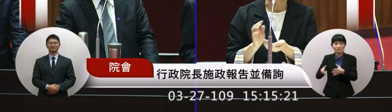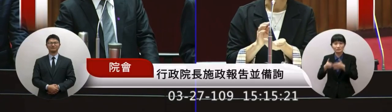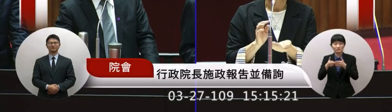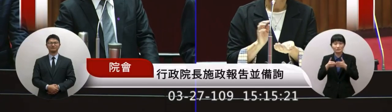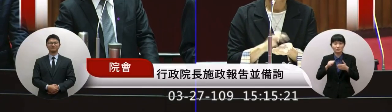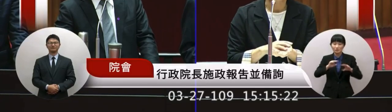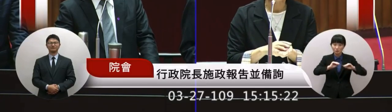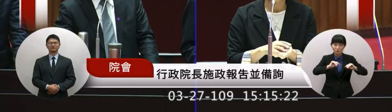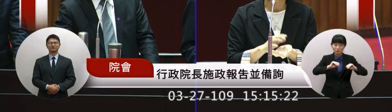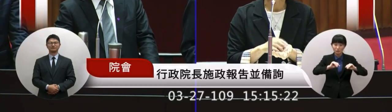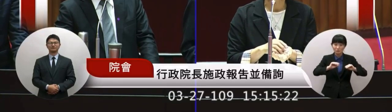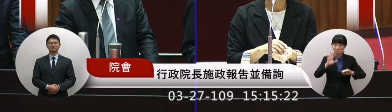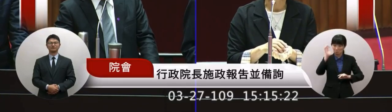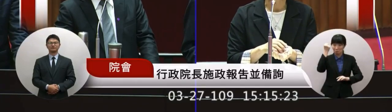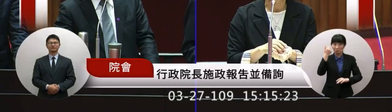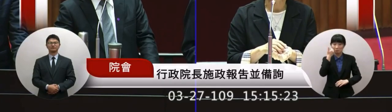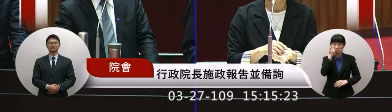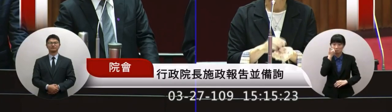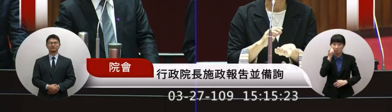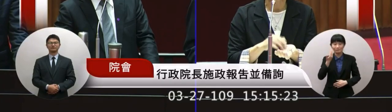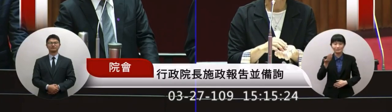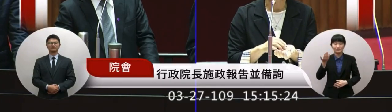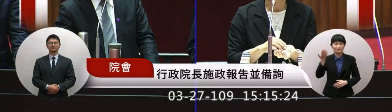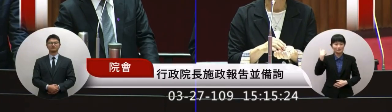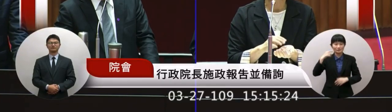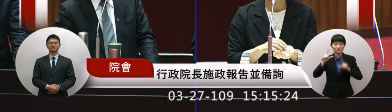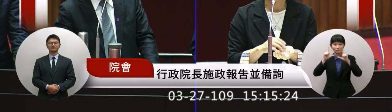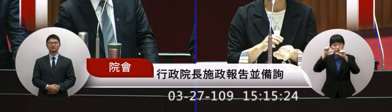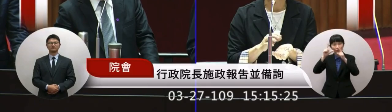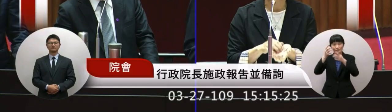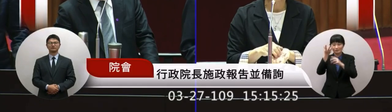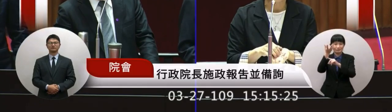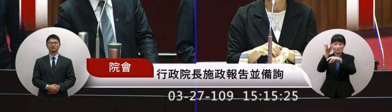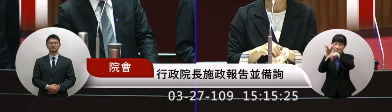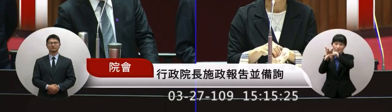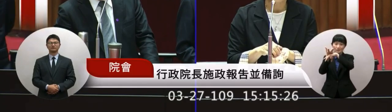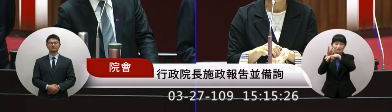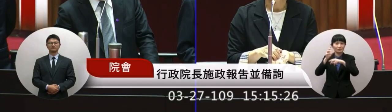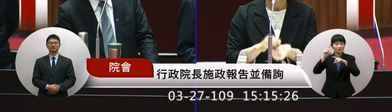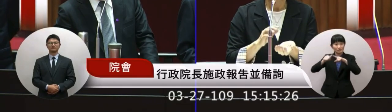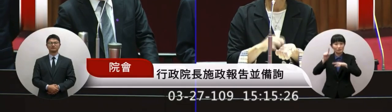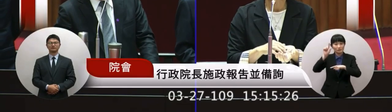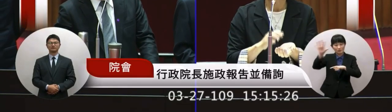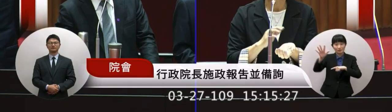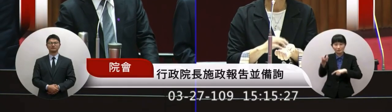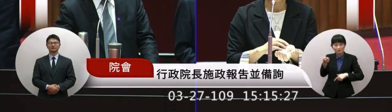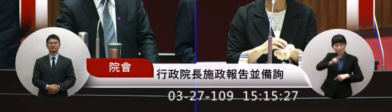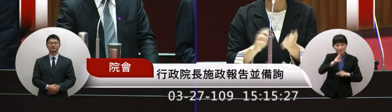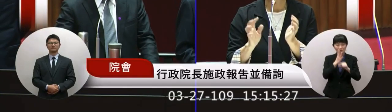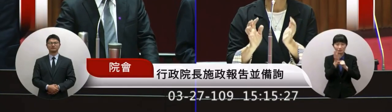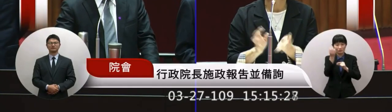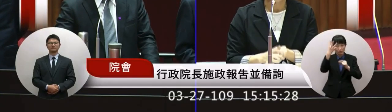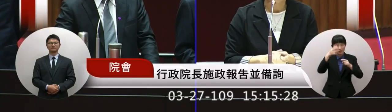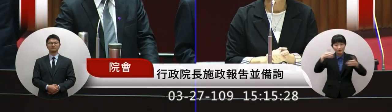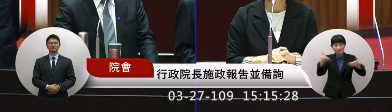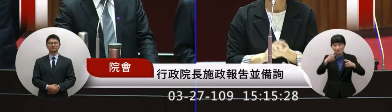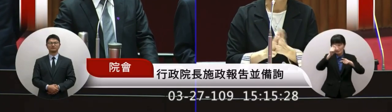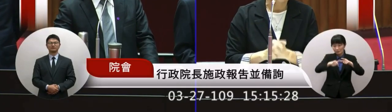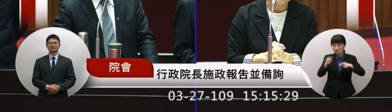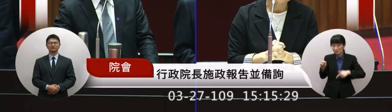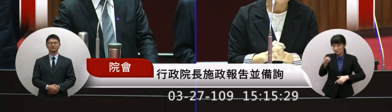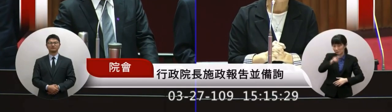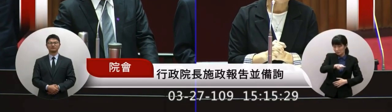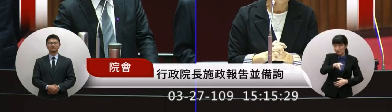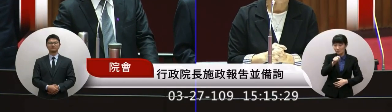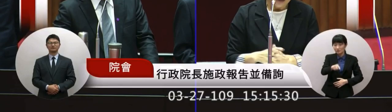就是。上早是东鼎公司，啊，东鼎公司要去外边有中华开发，啊，中华开发就是国民党